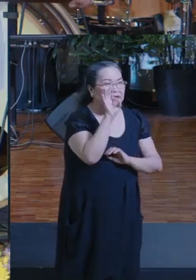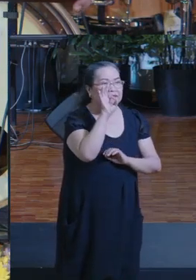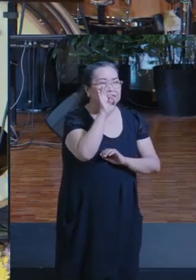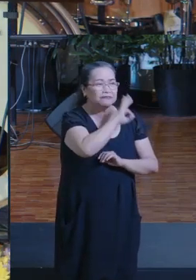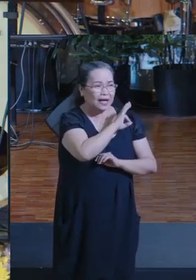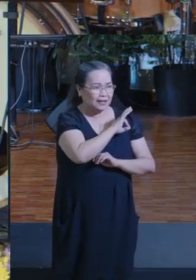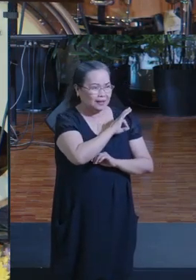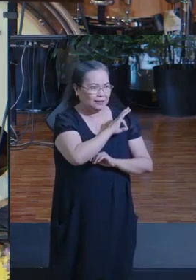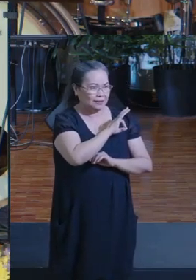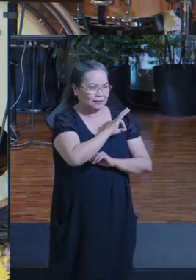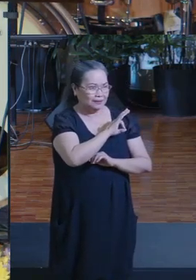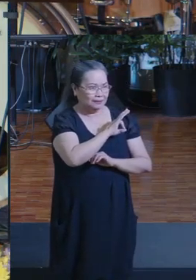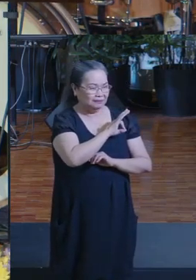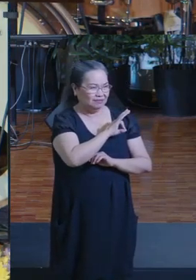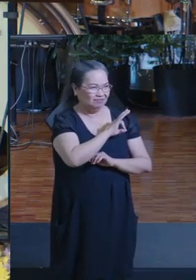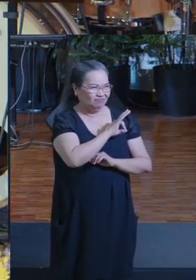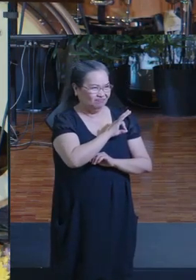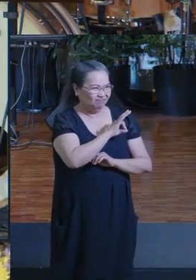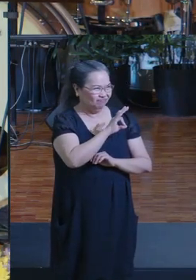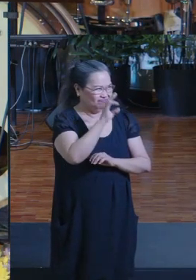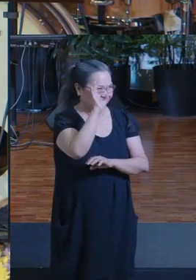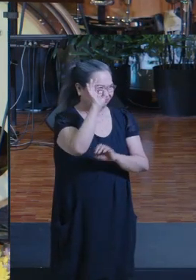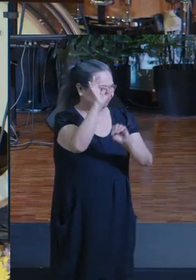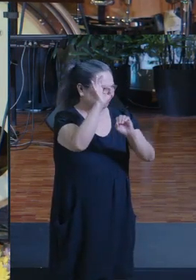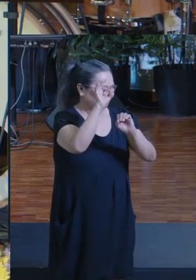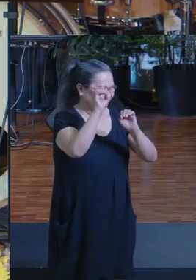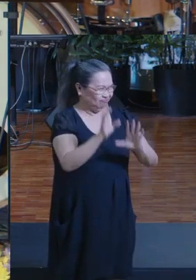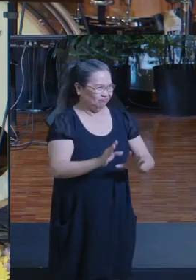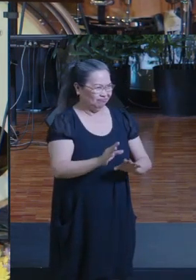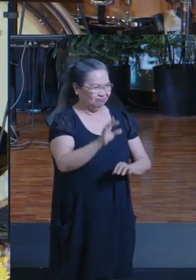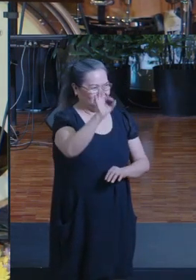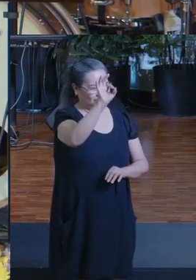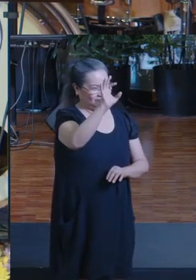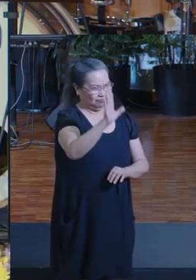propeta, mga bulaang tagapagturo na